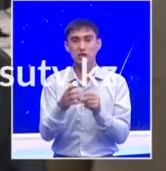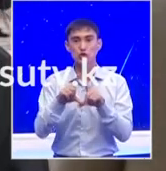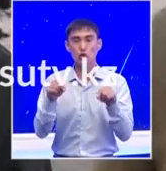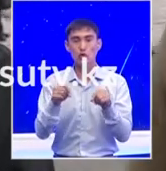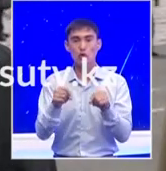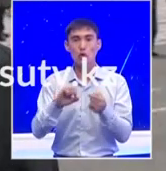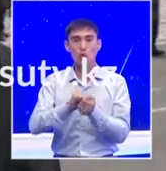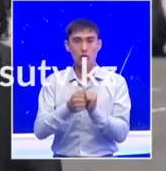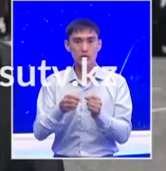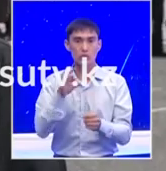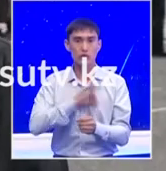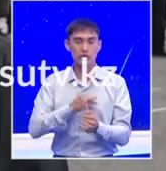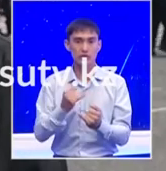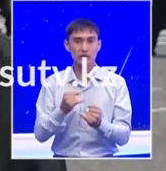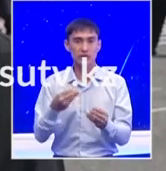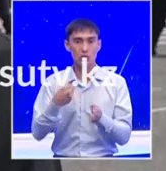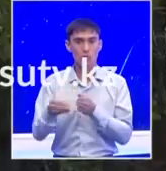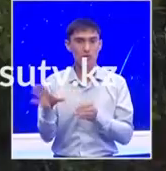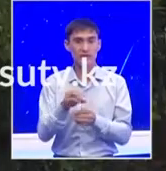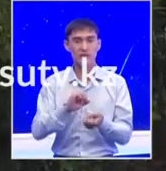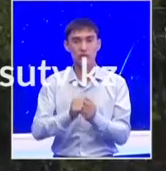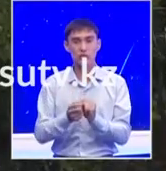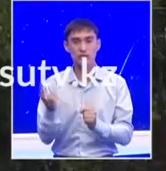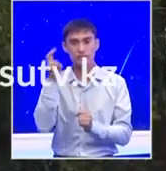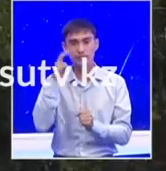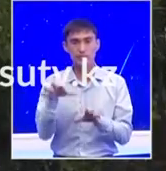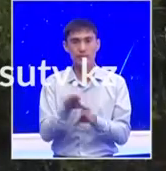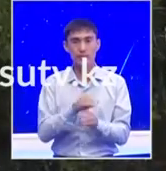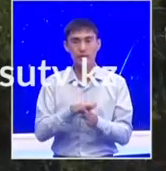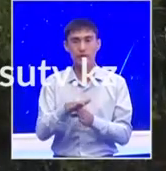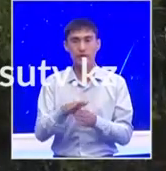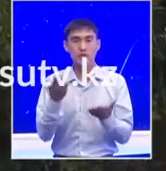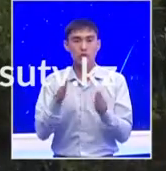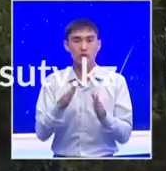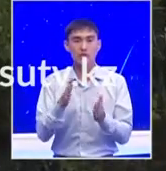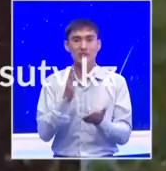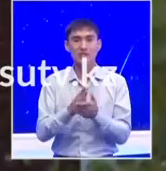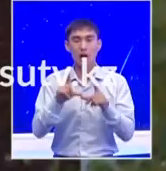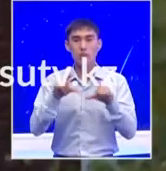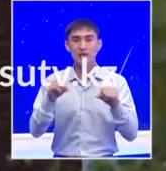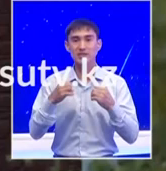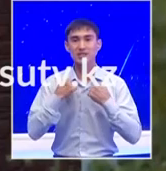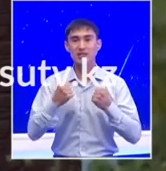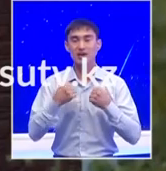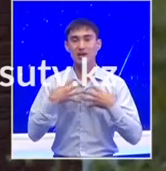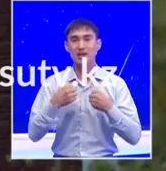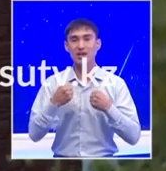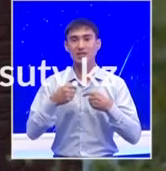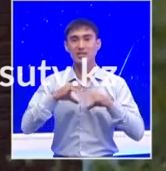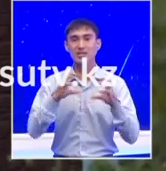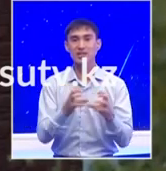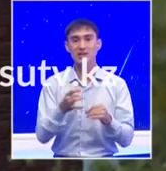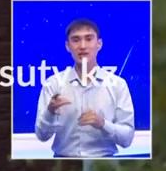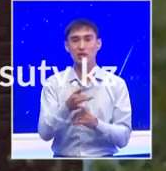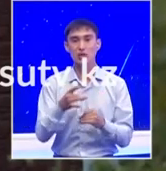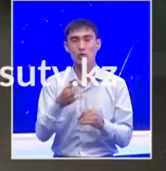уже закупили весь необходимый объем горючего. Аналогичная ситуация и на объектах здравоохранения района, а их в